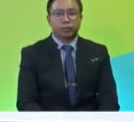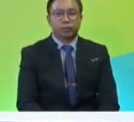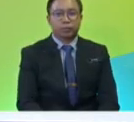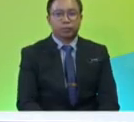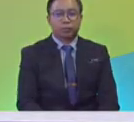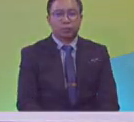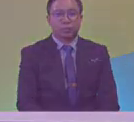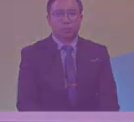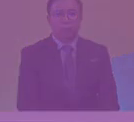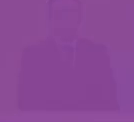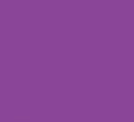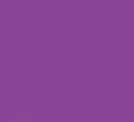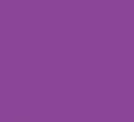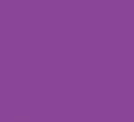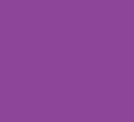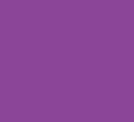kenap